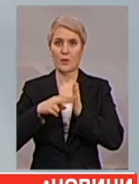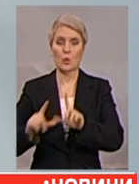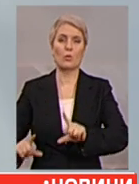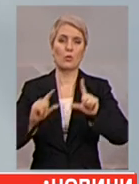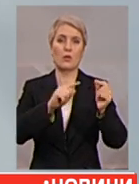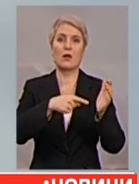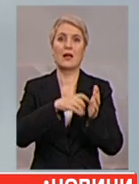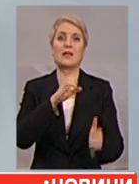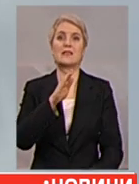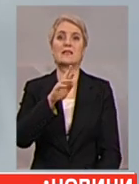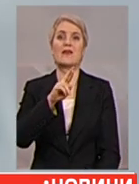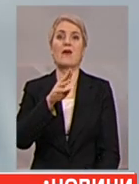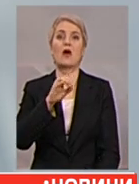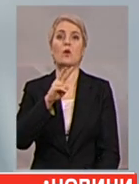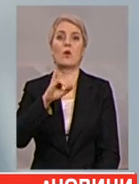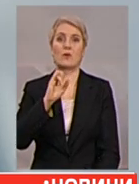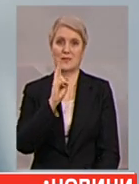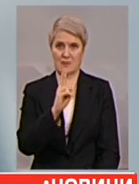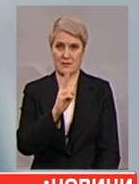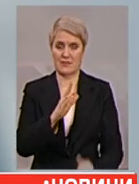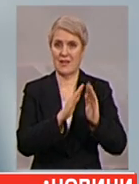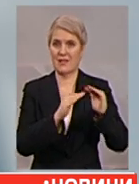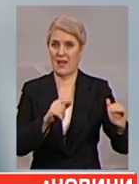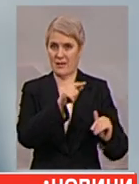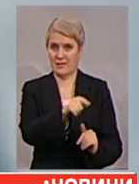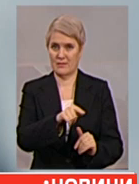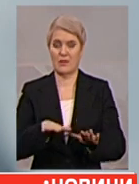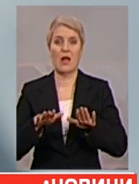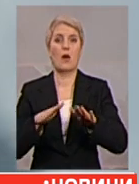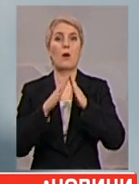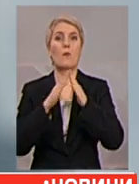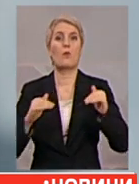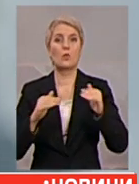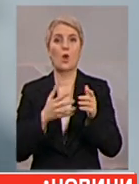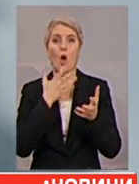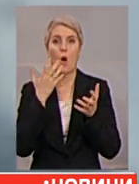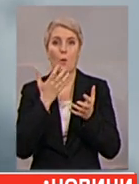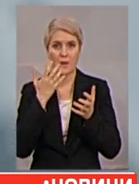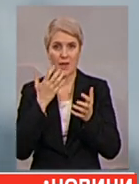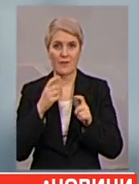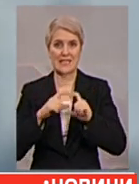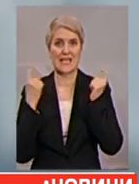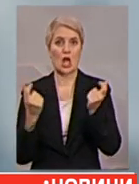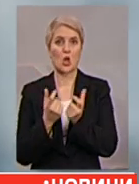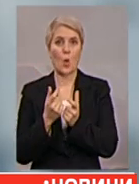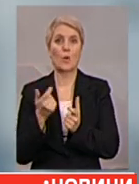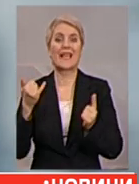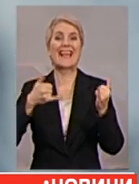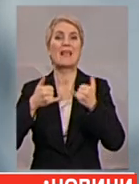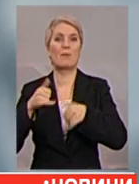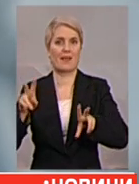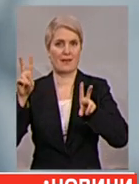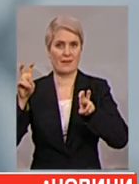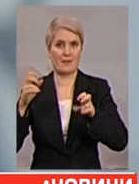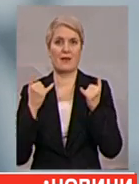Святогорськ, дитячий лагерь «Ізумрудний город». Пункт обогрева, на нем как контрольный пункт сделали, это стадион «Химик». И, в общем, там как бы